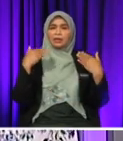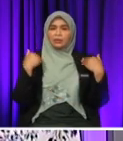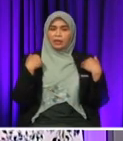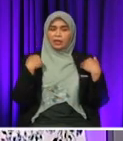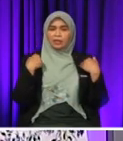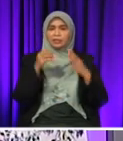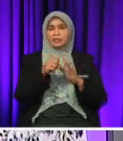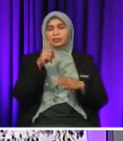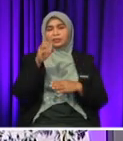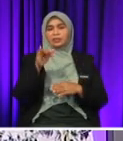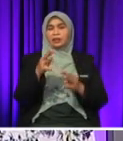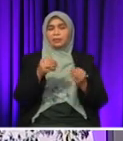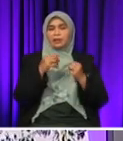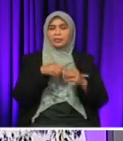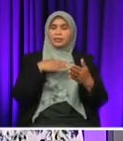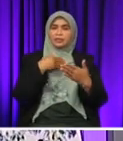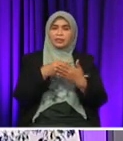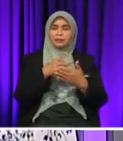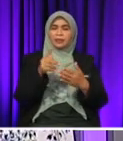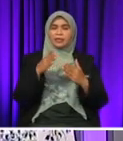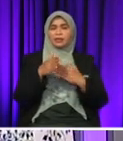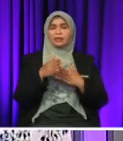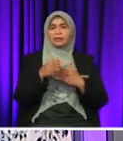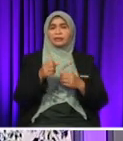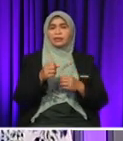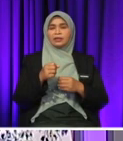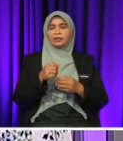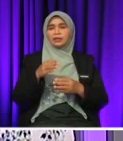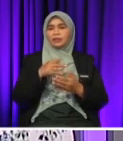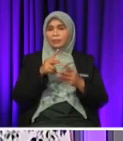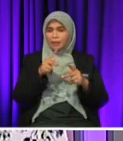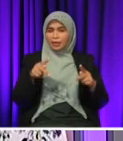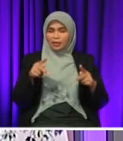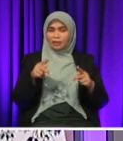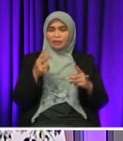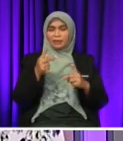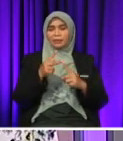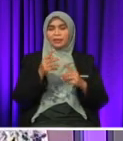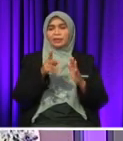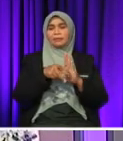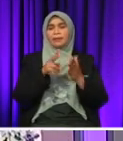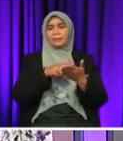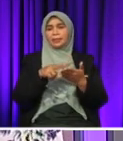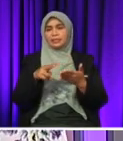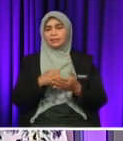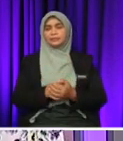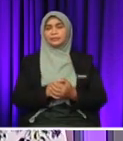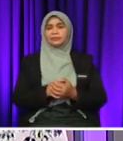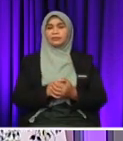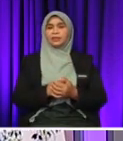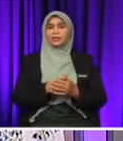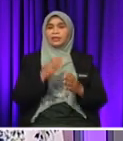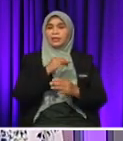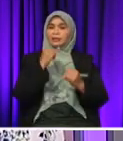sesuatu yang ingin disampaikan oleh pengarang kepada pembaca dan fungsi saja yang